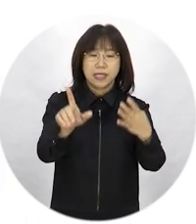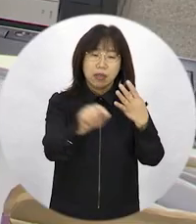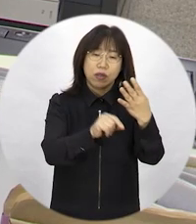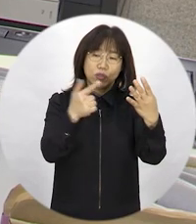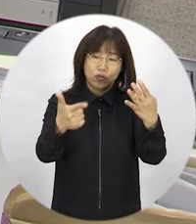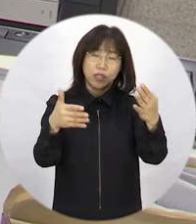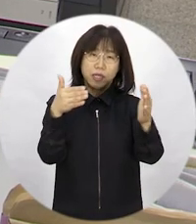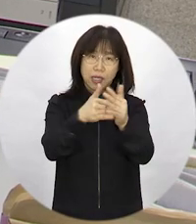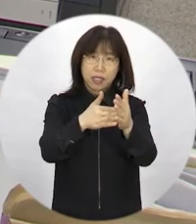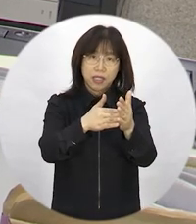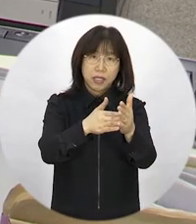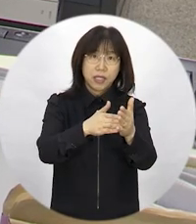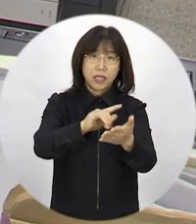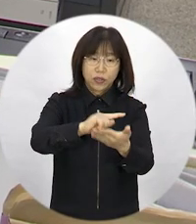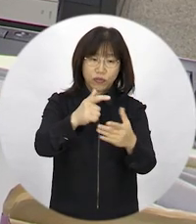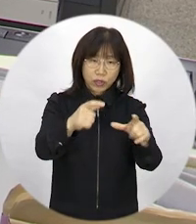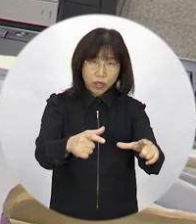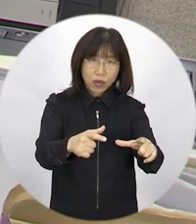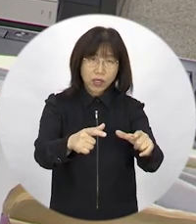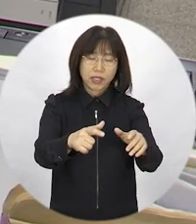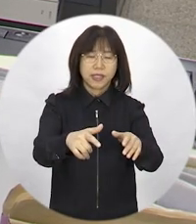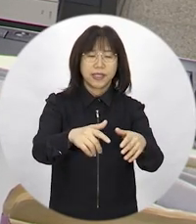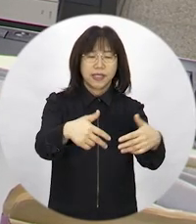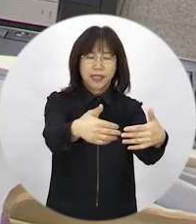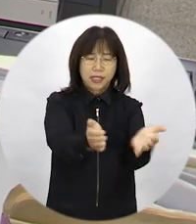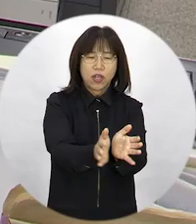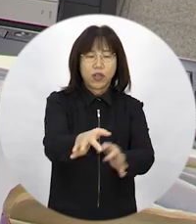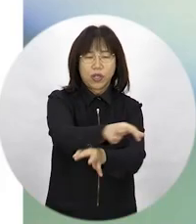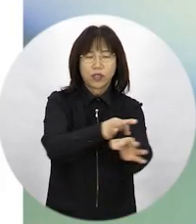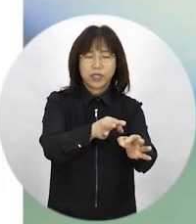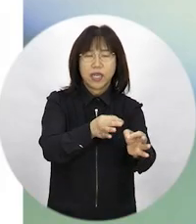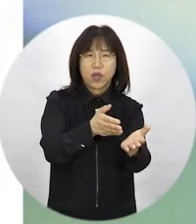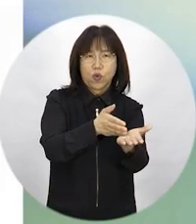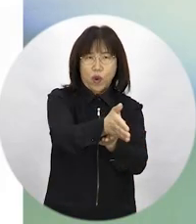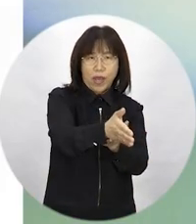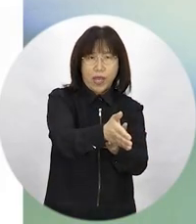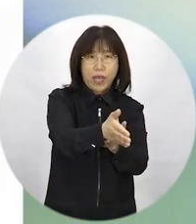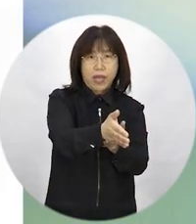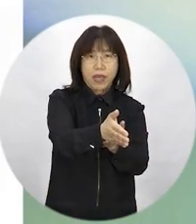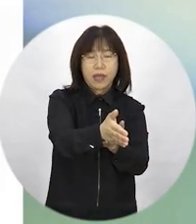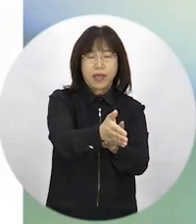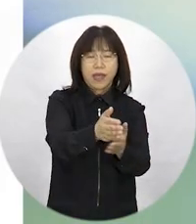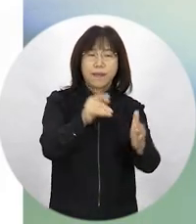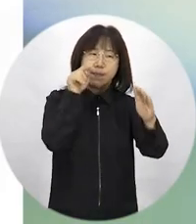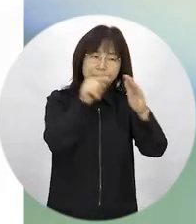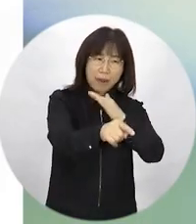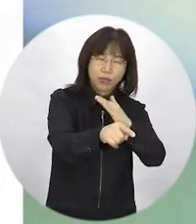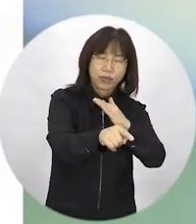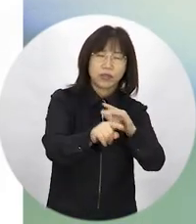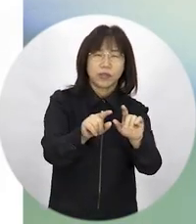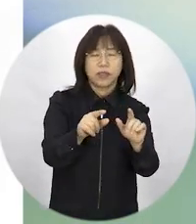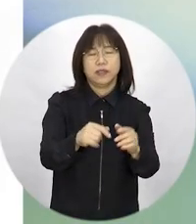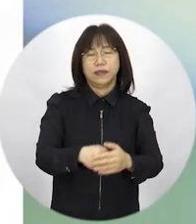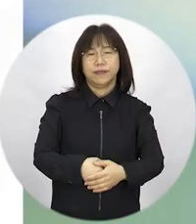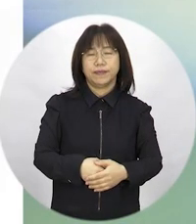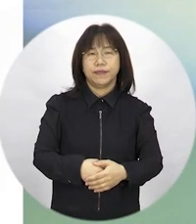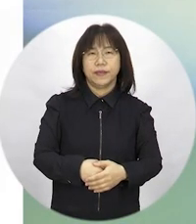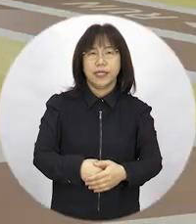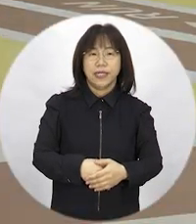구민은 4월 6일까지 구청 지역경제과에 방문하거나 담당자 이메일로 신청 서류를 제출하면